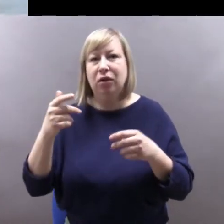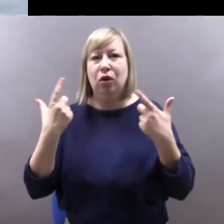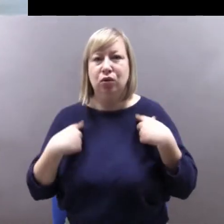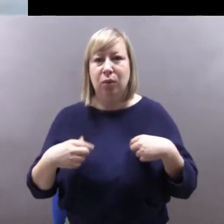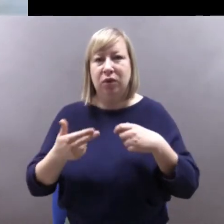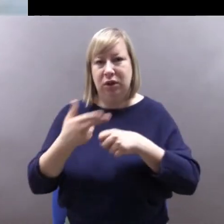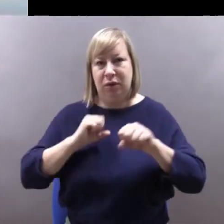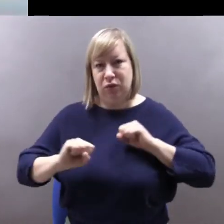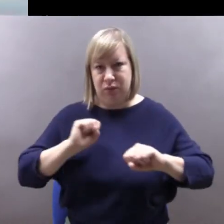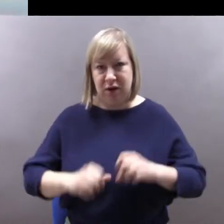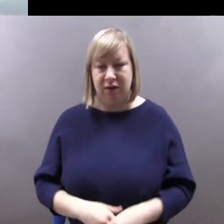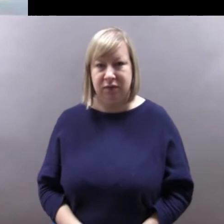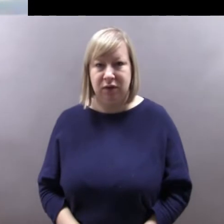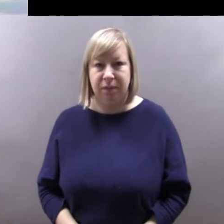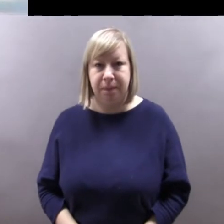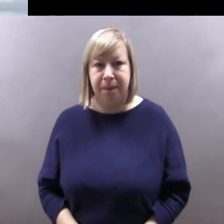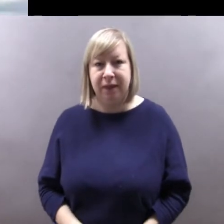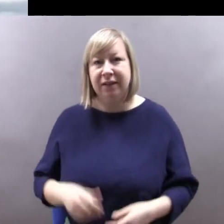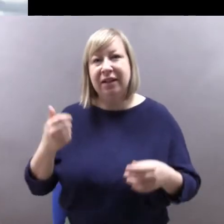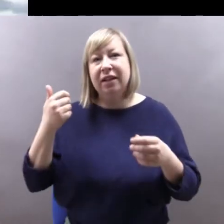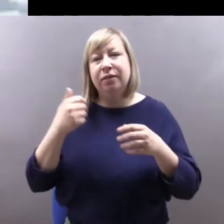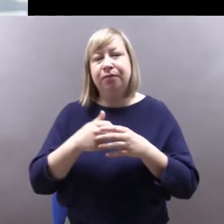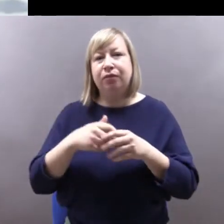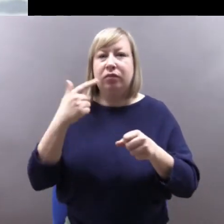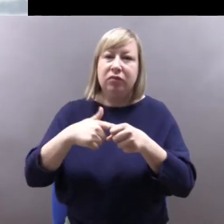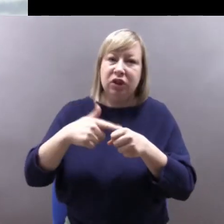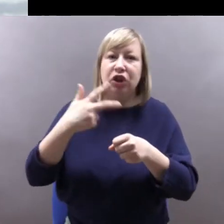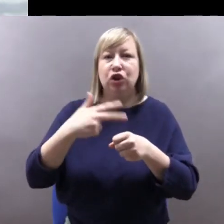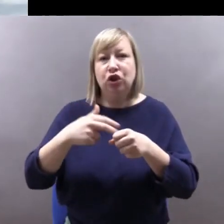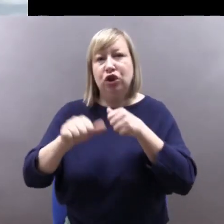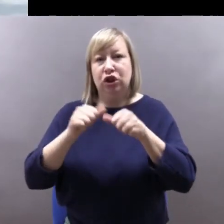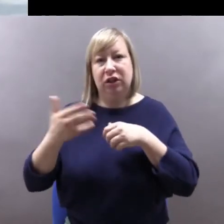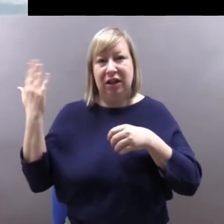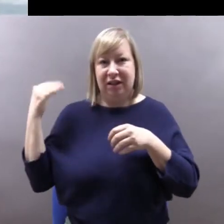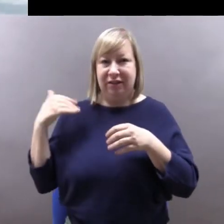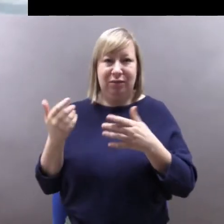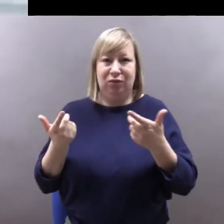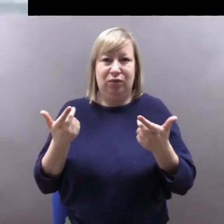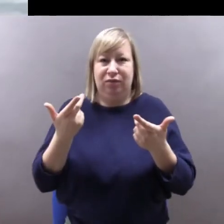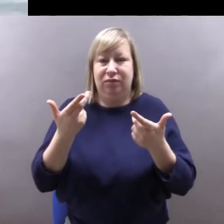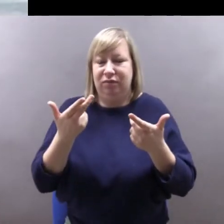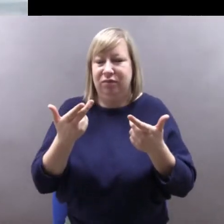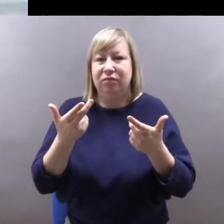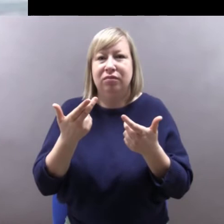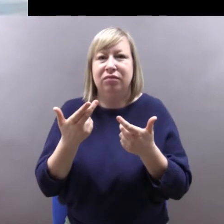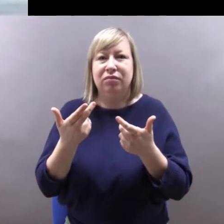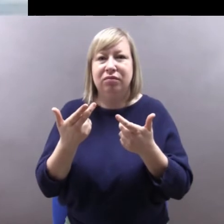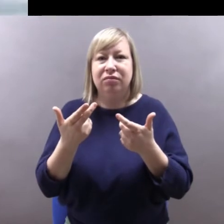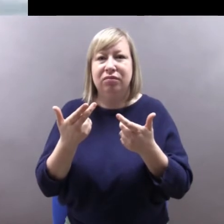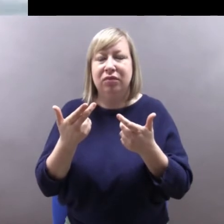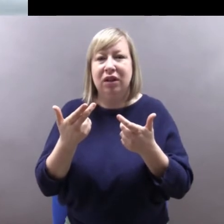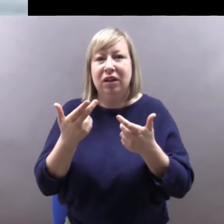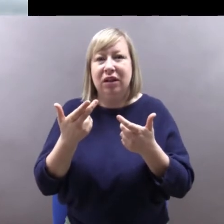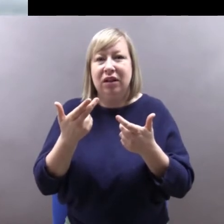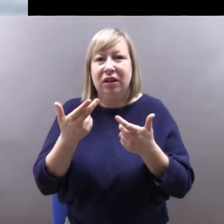z ludźmi z niepełnosprawnością. Jeszcze całkiem niedawno, powiedzmy, nie wiem, 20-30 lat temu, niepełnosprawni w ogóle nie